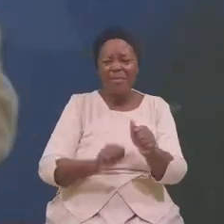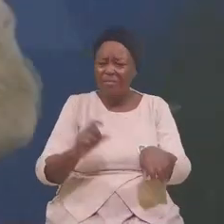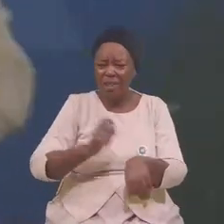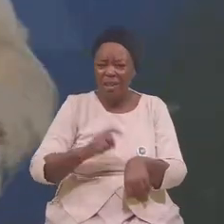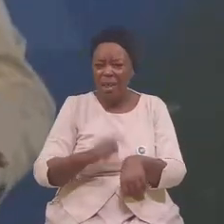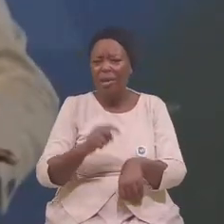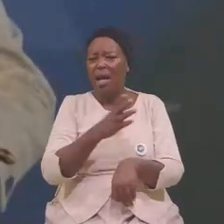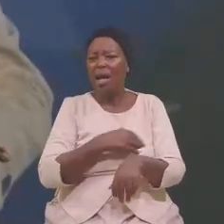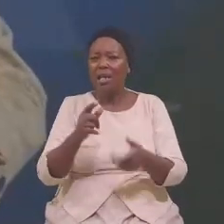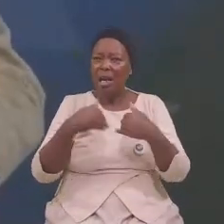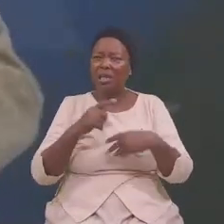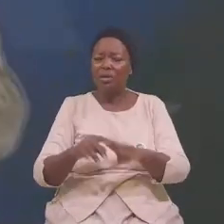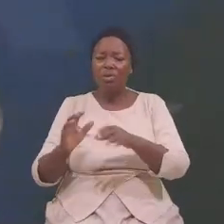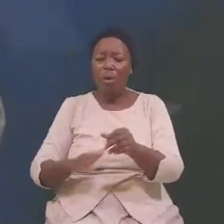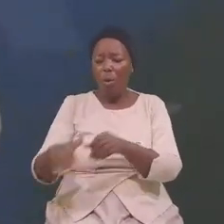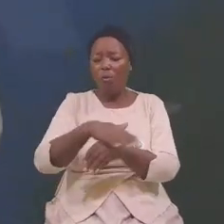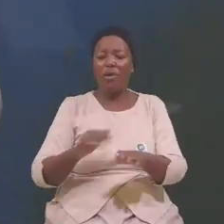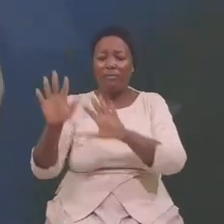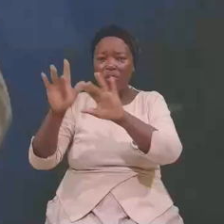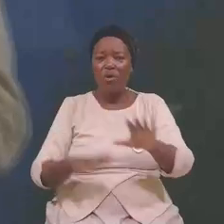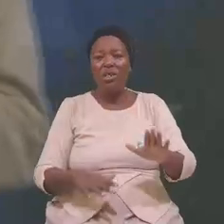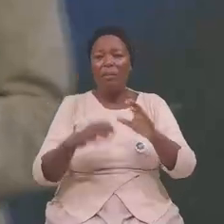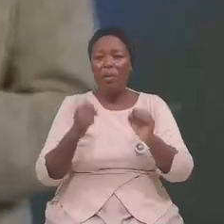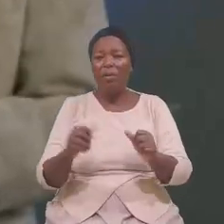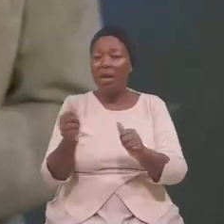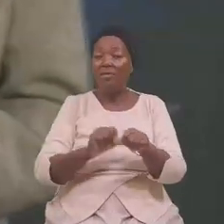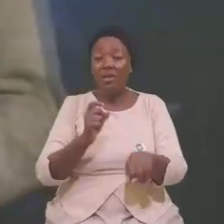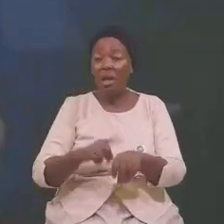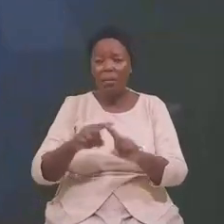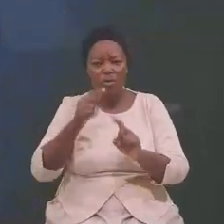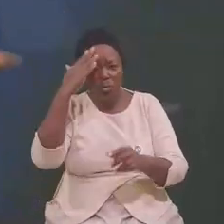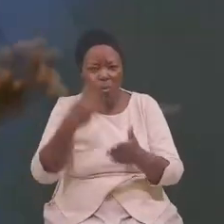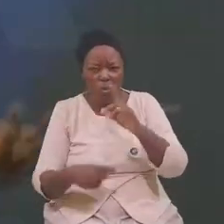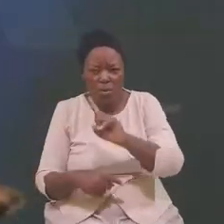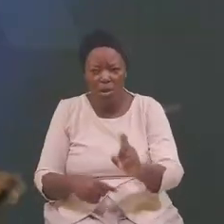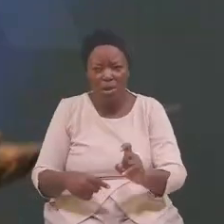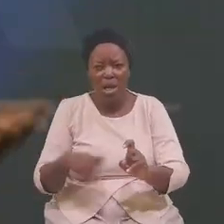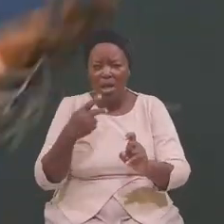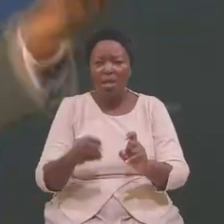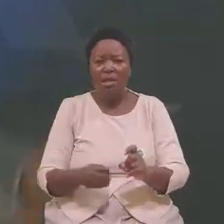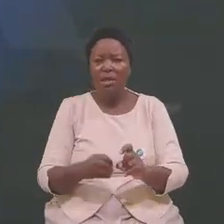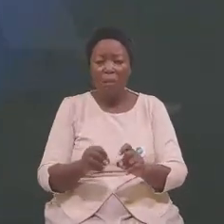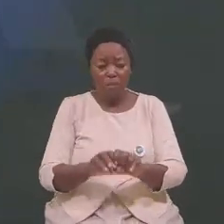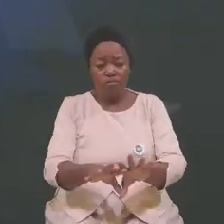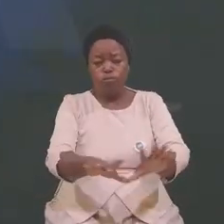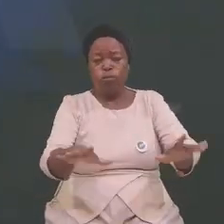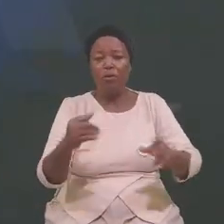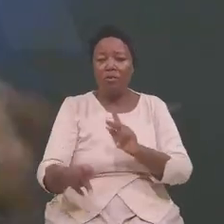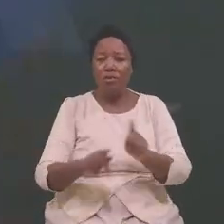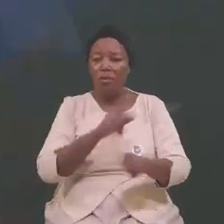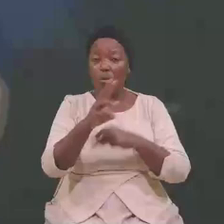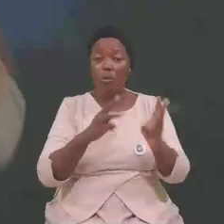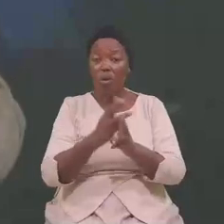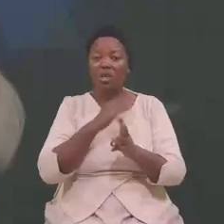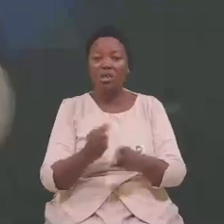Et il a la puissance débordante à tout moment. Mais vous savez pourquoi? La population du monde augmente.